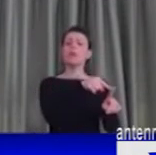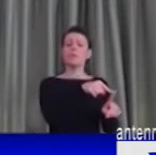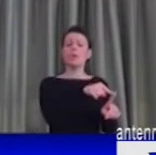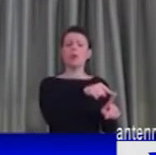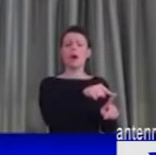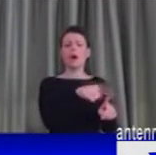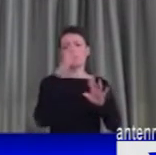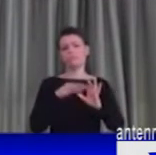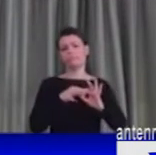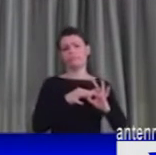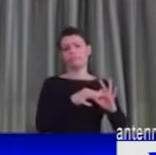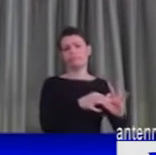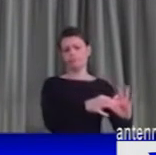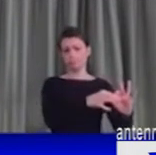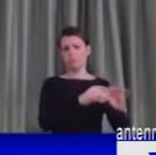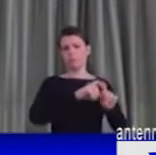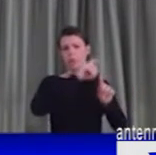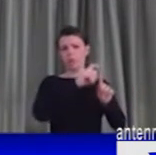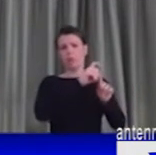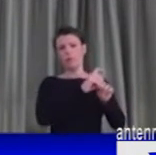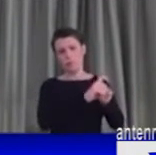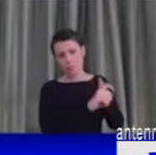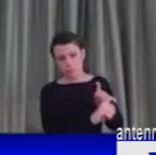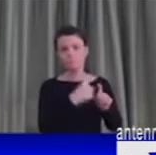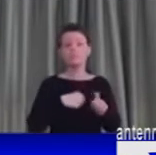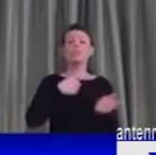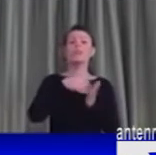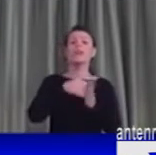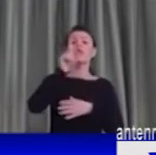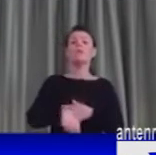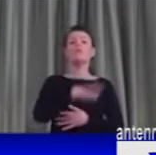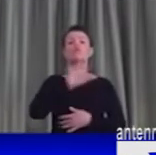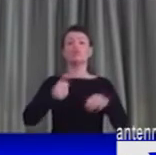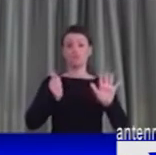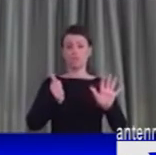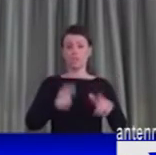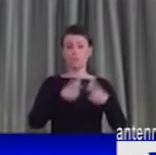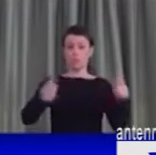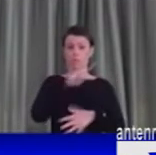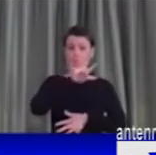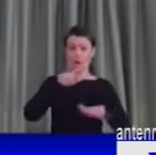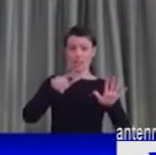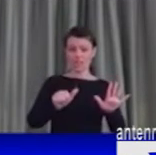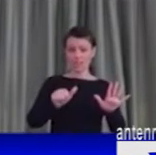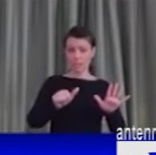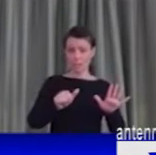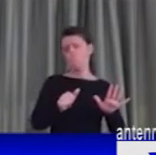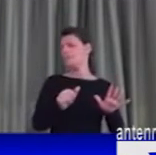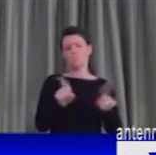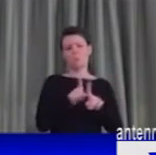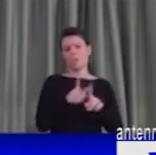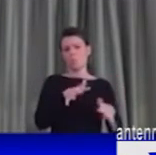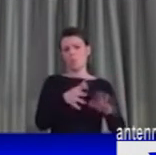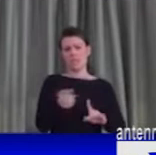linea che continua a flettere verso il basso, Lecco 1.516 più 46, in totale linea con quella di ieri,